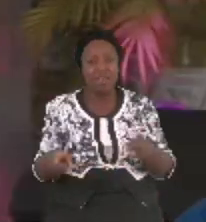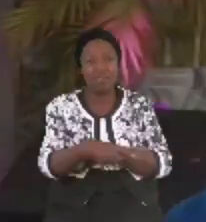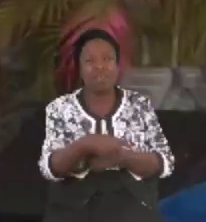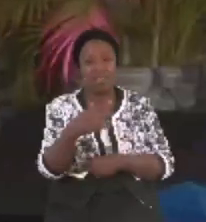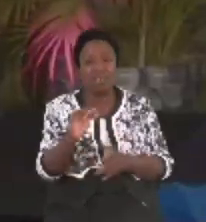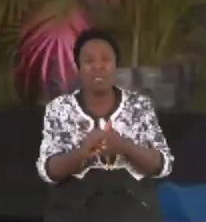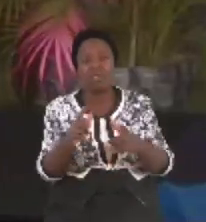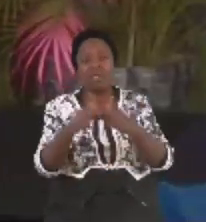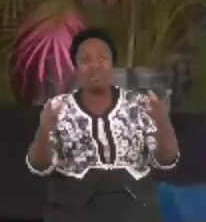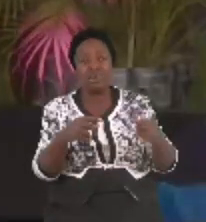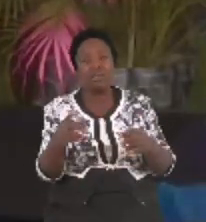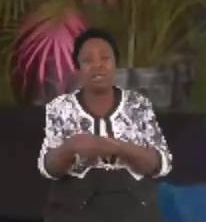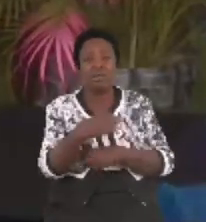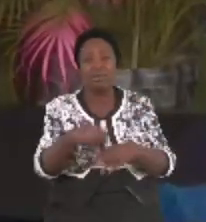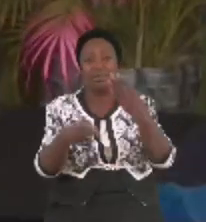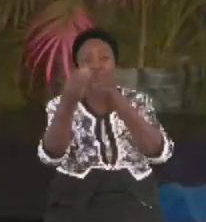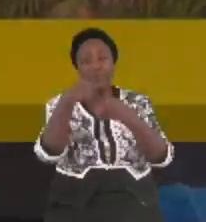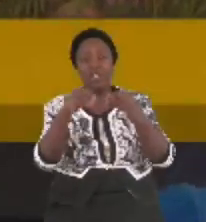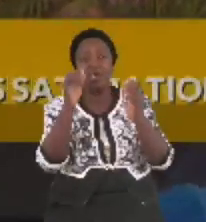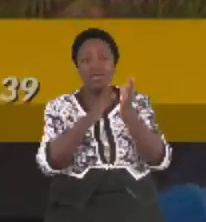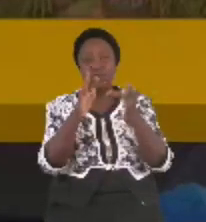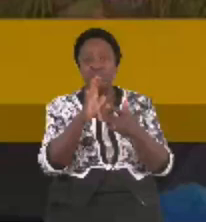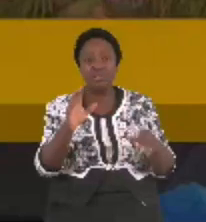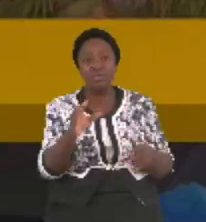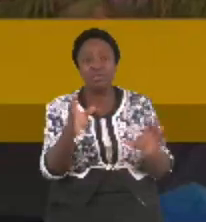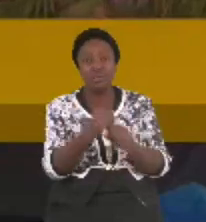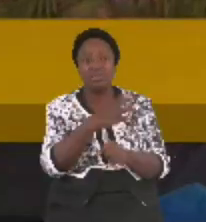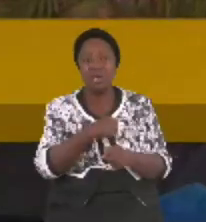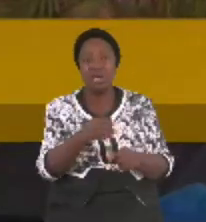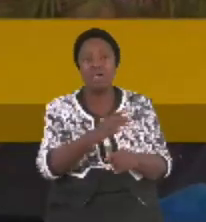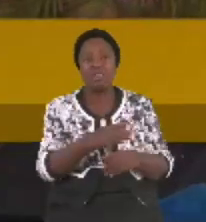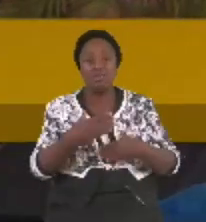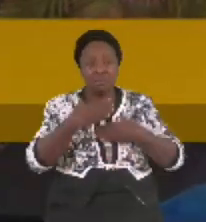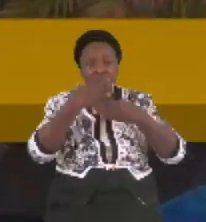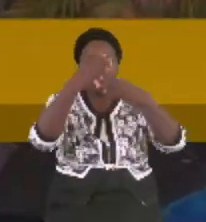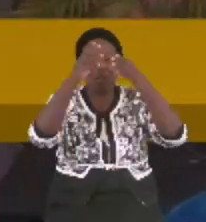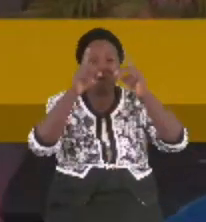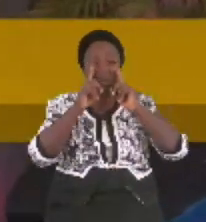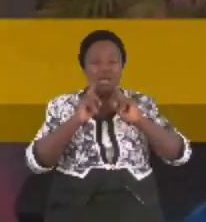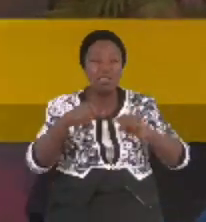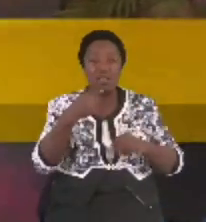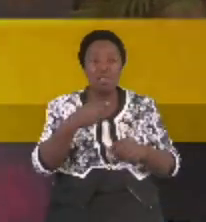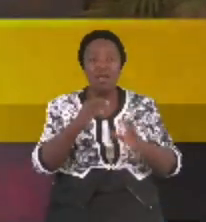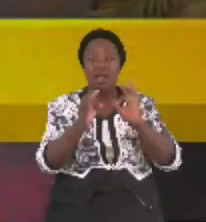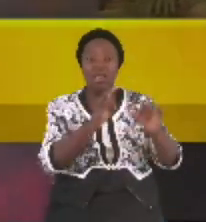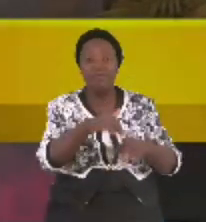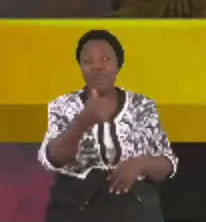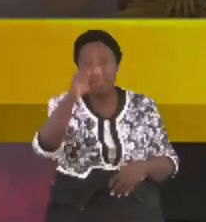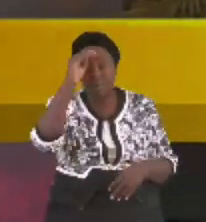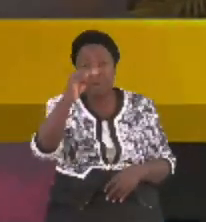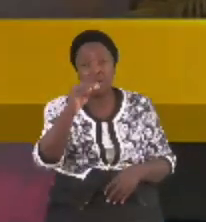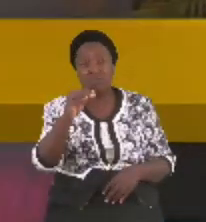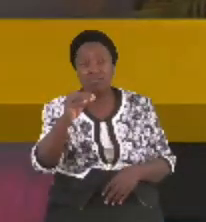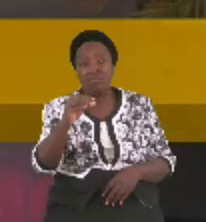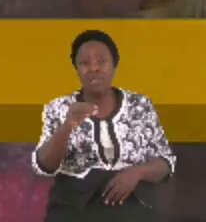Le dernier jour, le grand jour de la fête, Jésus se tenant debout s'écria, si quelqu'un, pas de